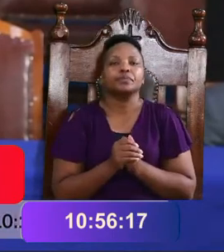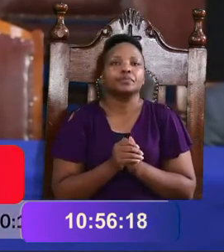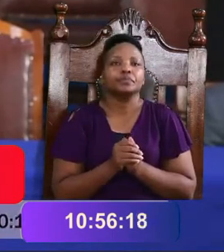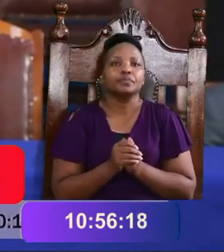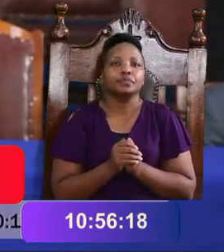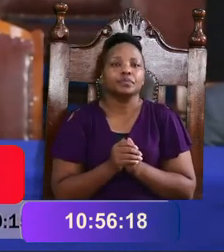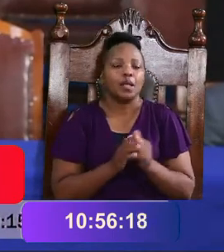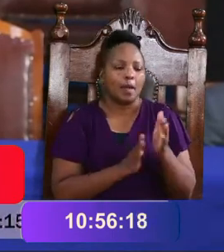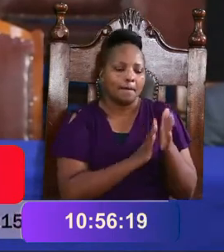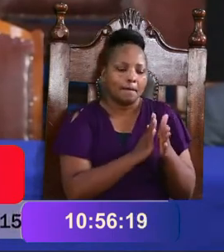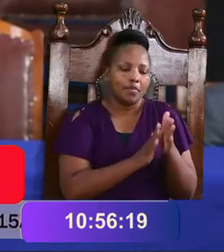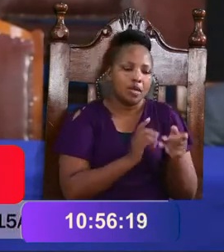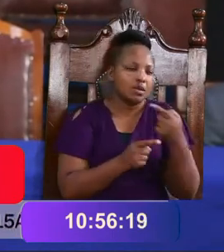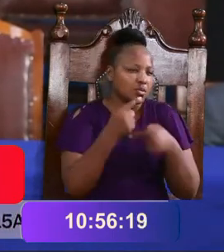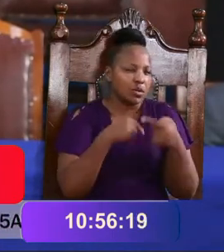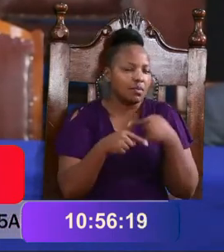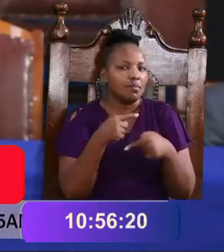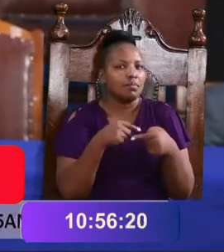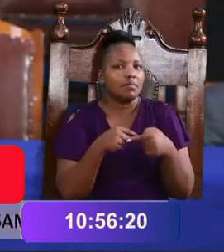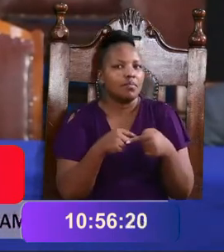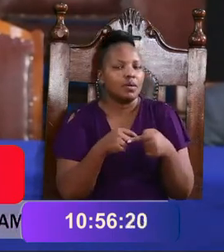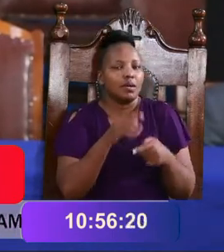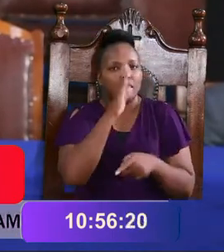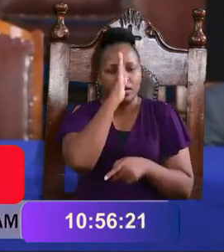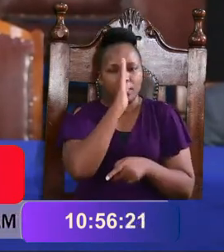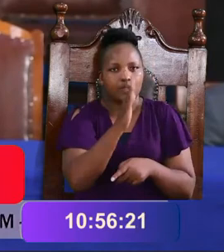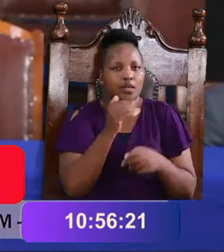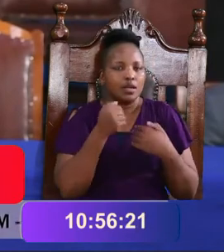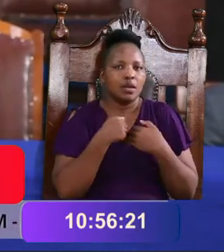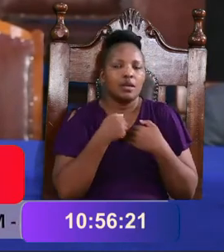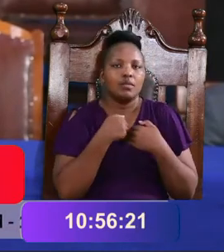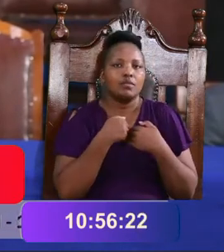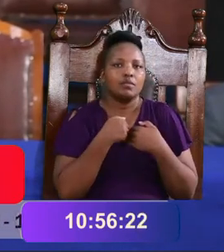attend those services. Of course on Sunday we have